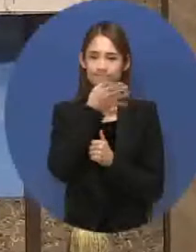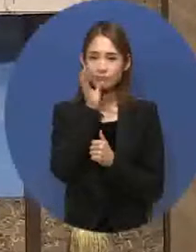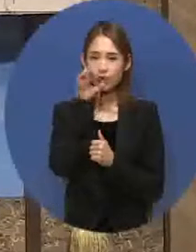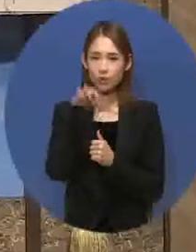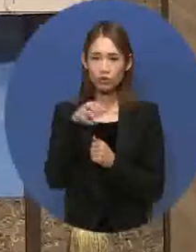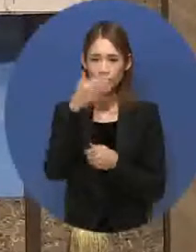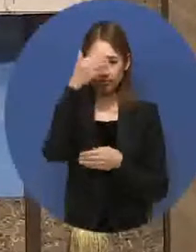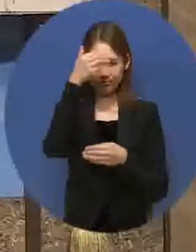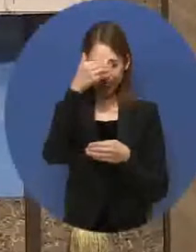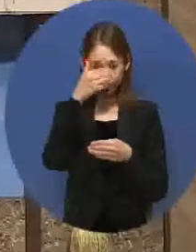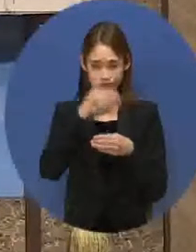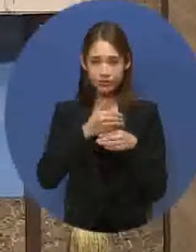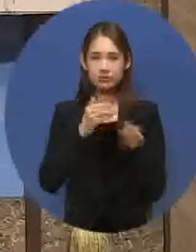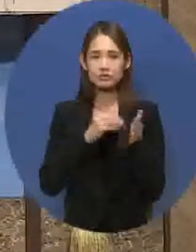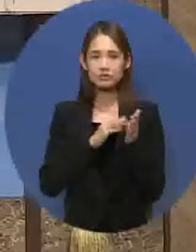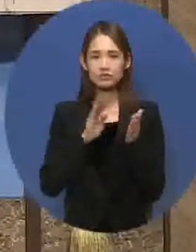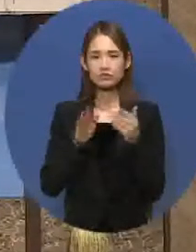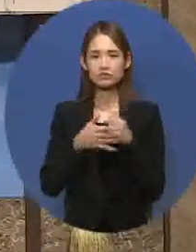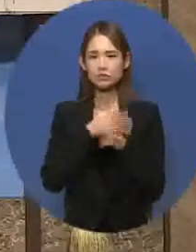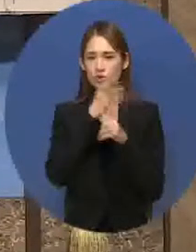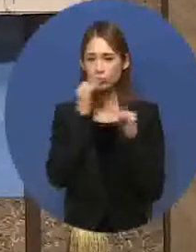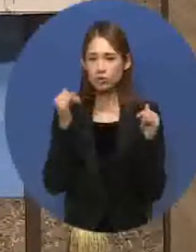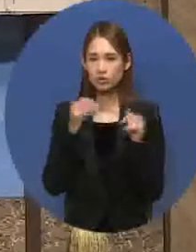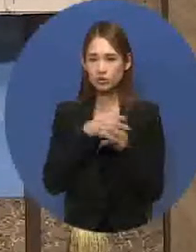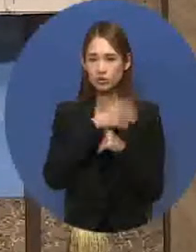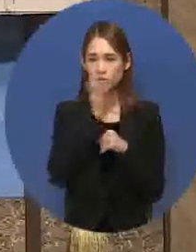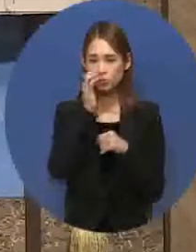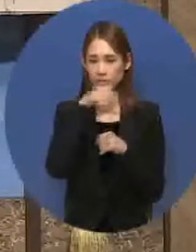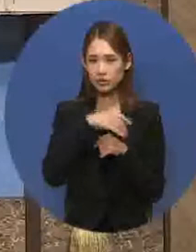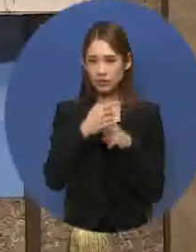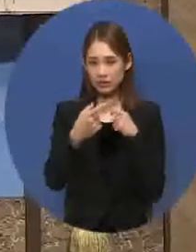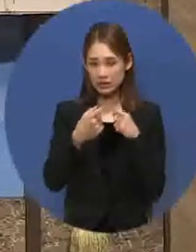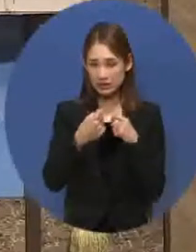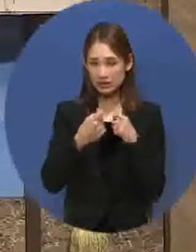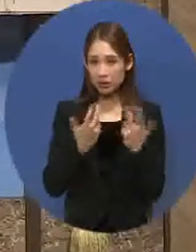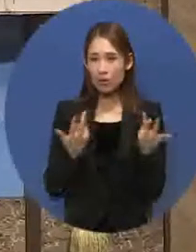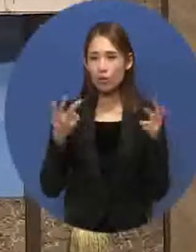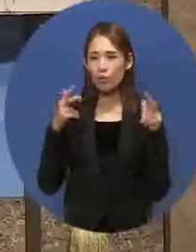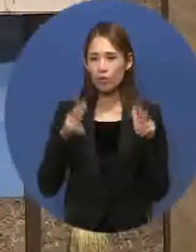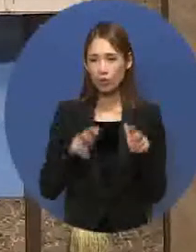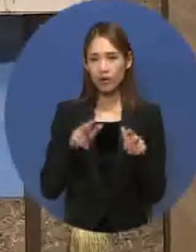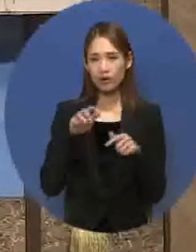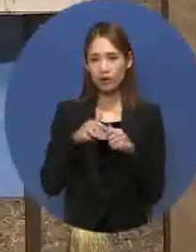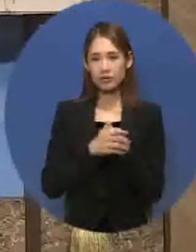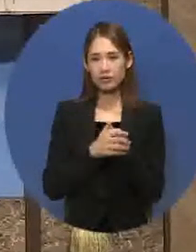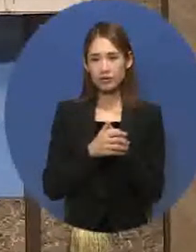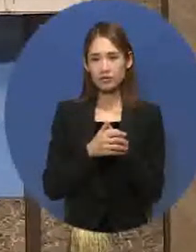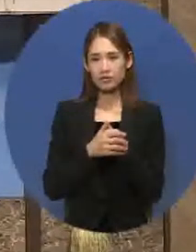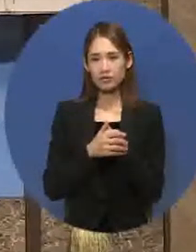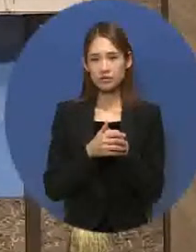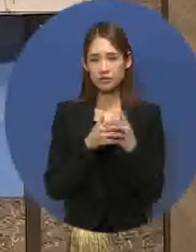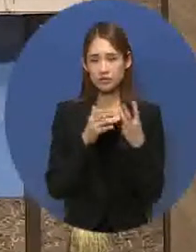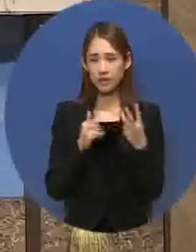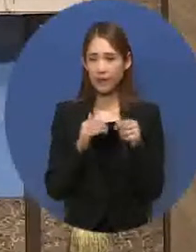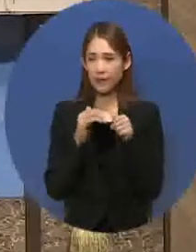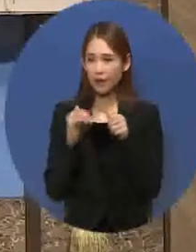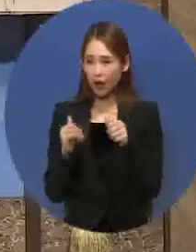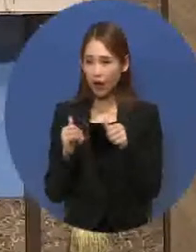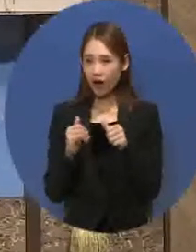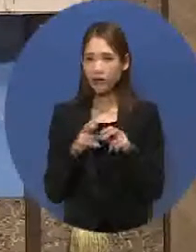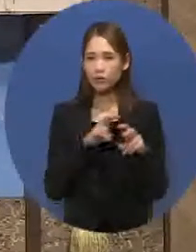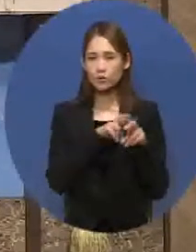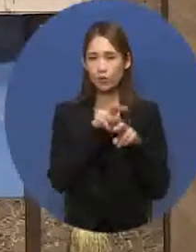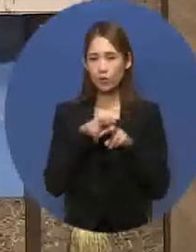경로당이 폐쇄가 되니까 노인들이 경로당 근처 공원이나 이런 데